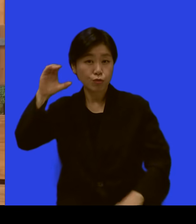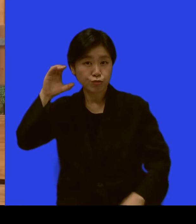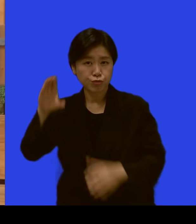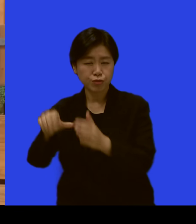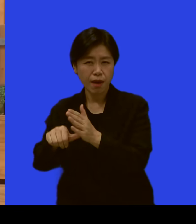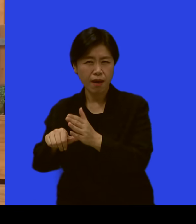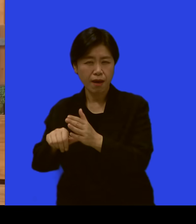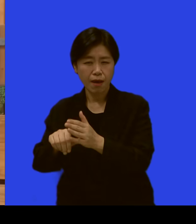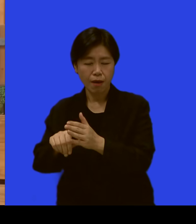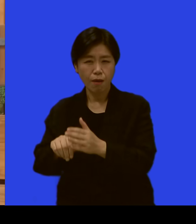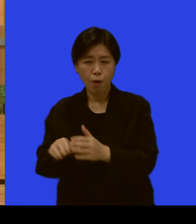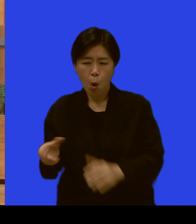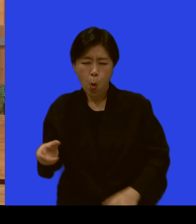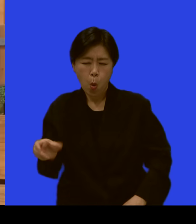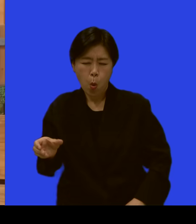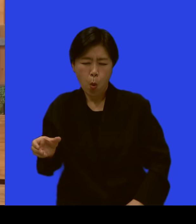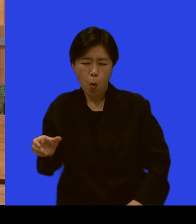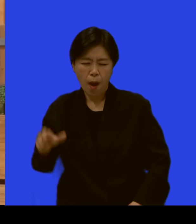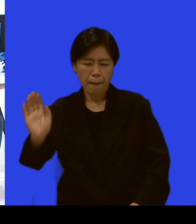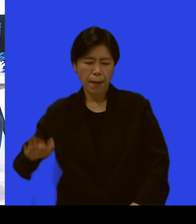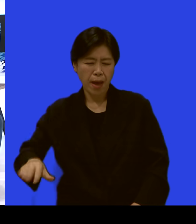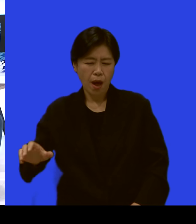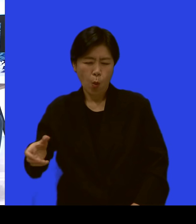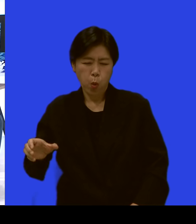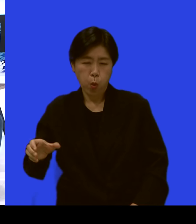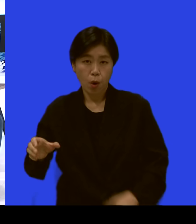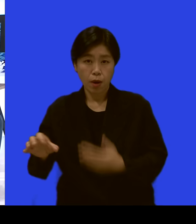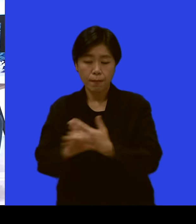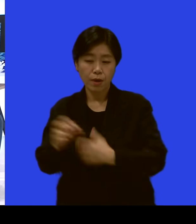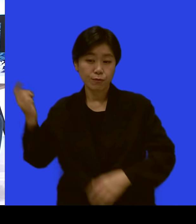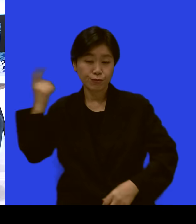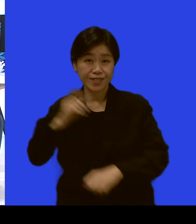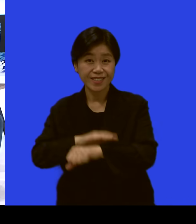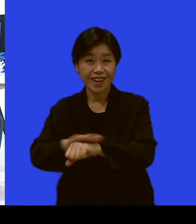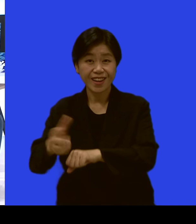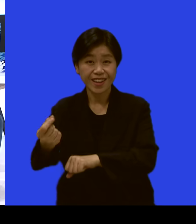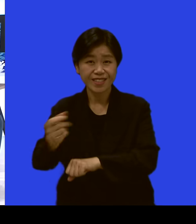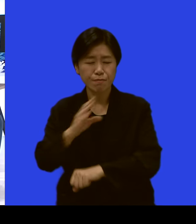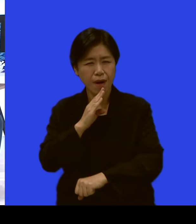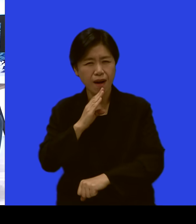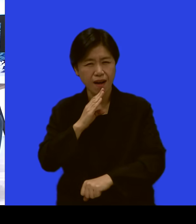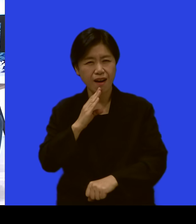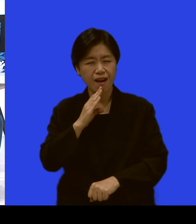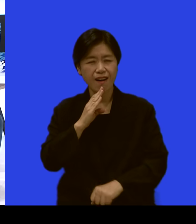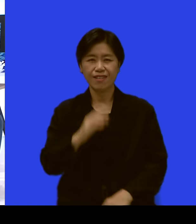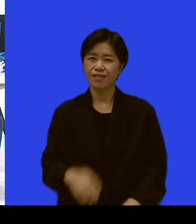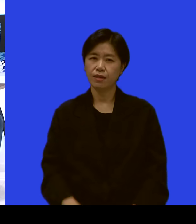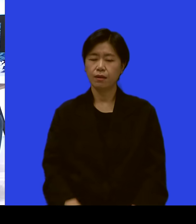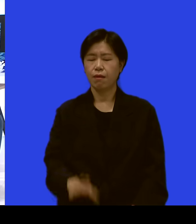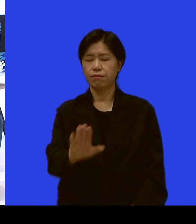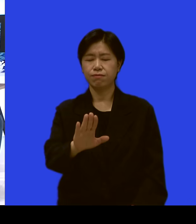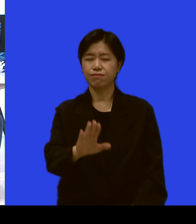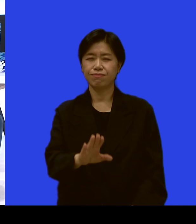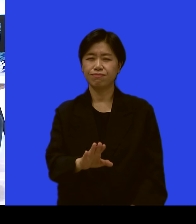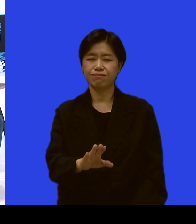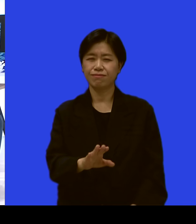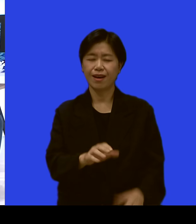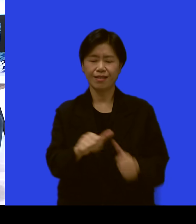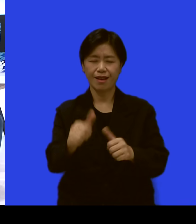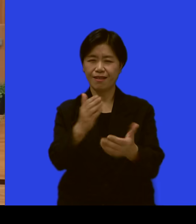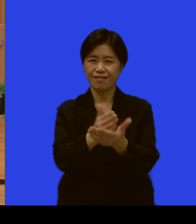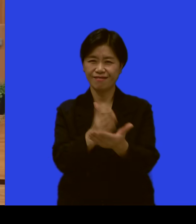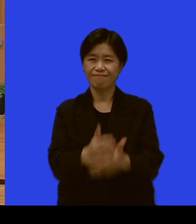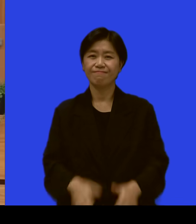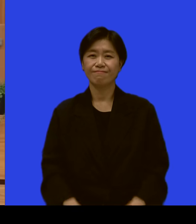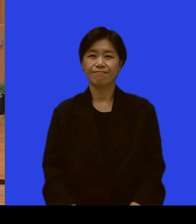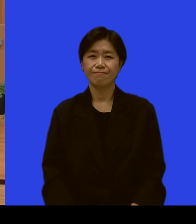그거네. 주파수 잘 안 잡힐 때 막 때리면 야, 이게 참 그런 방법이. 같은 원리가 아닐까. 절대 따라하시면 큰일 납니다. 큰일 납니다. 예,